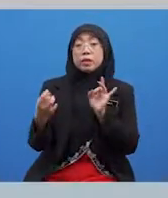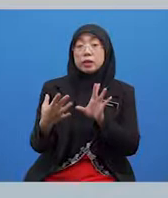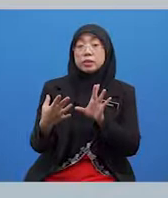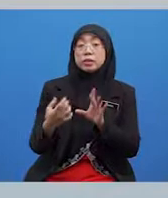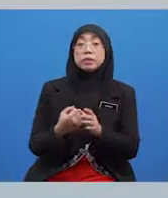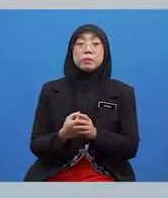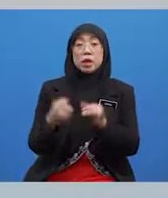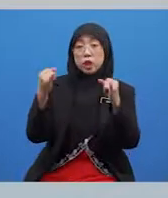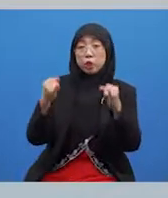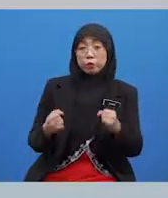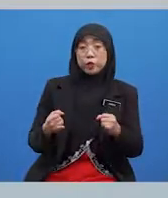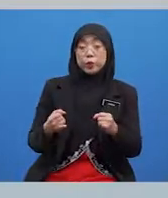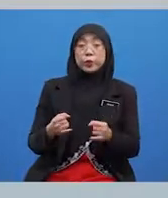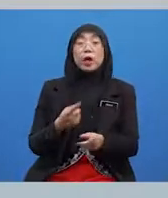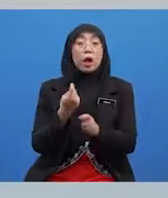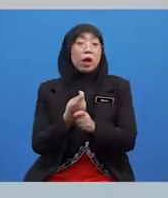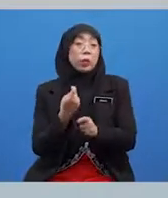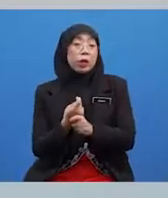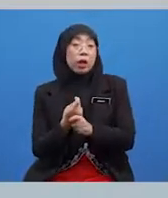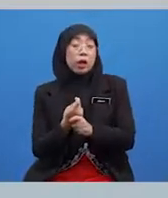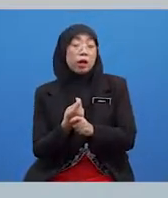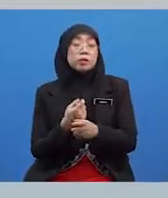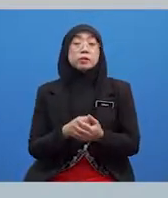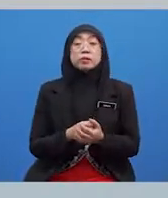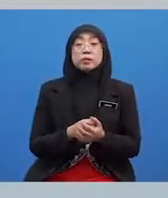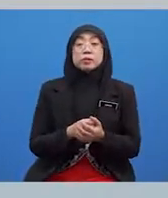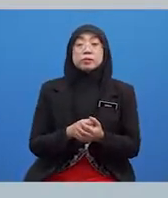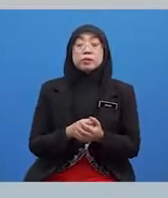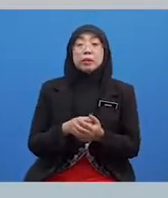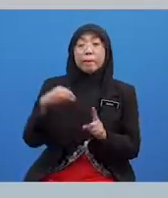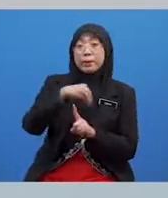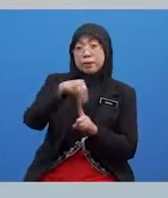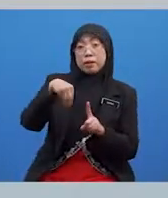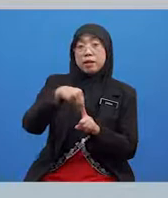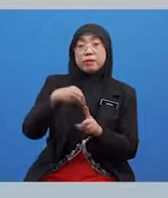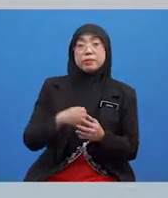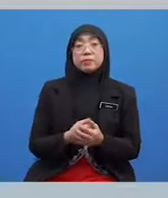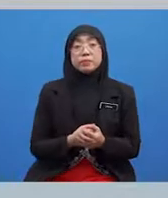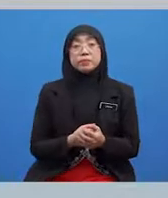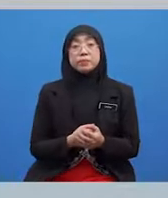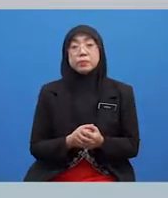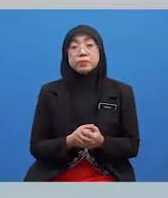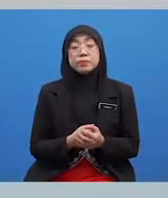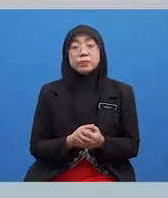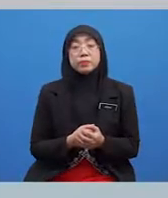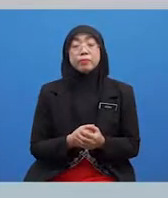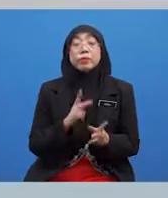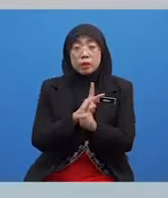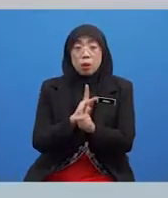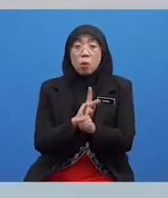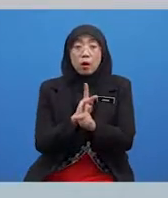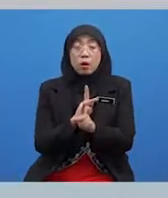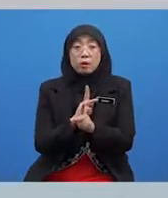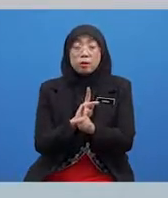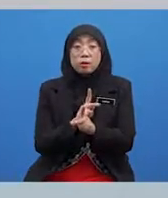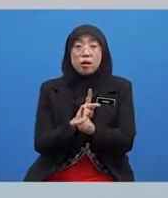memang mempunyai ciri-ciri tersebut yang berbeza antara satu sama lain. Manakala dari segi persekitaran